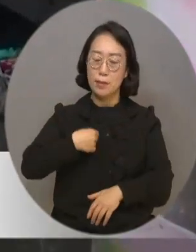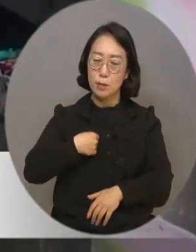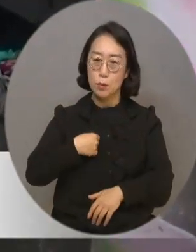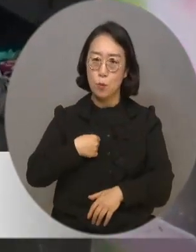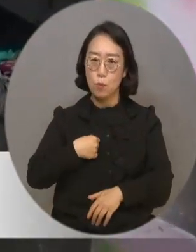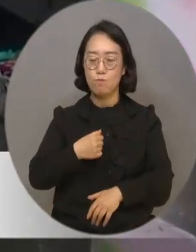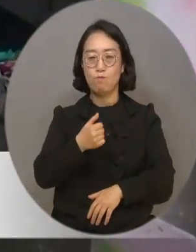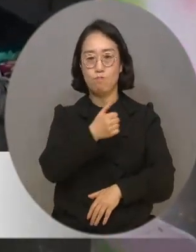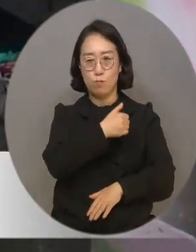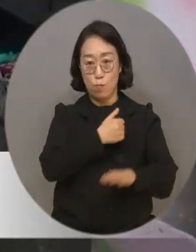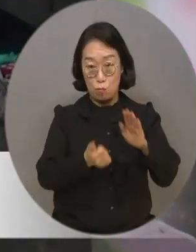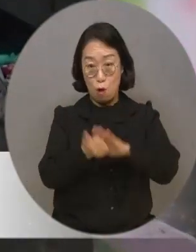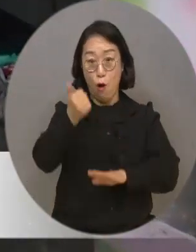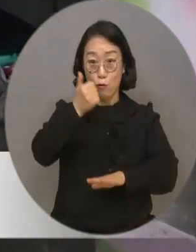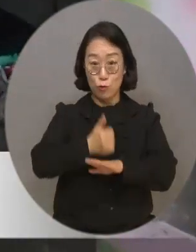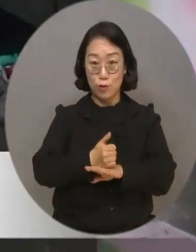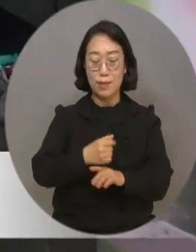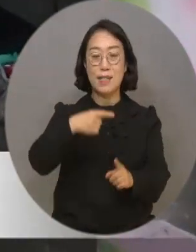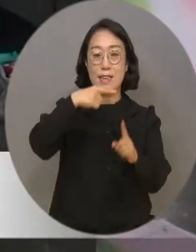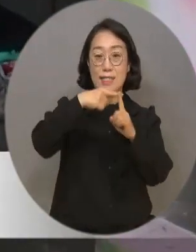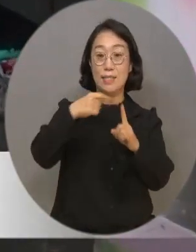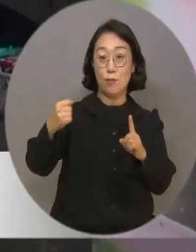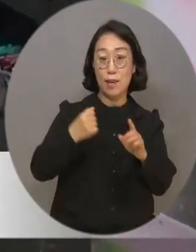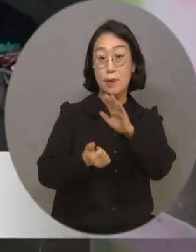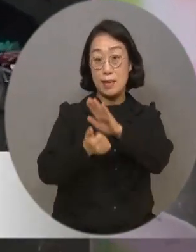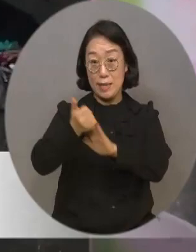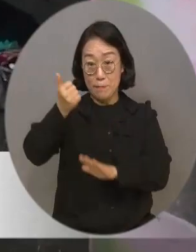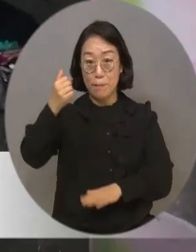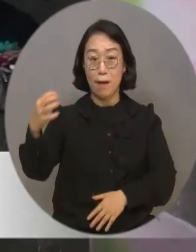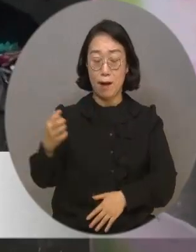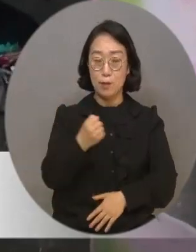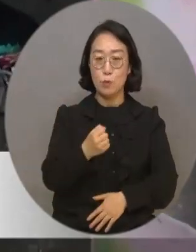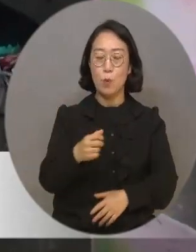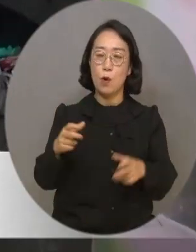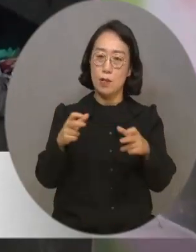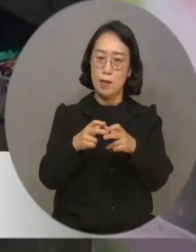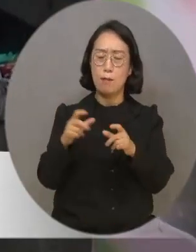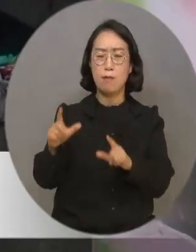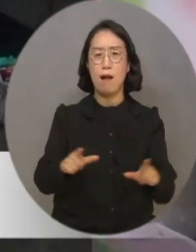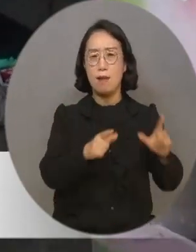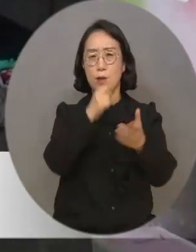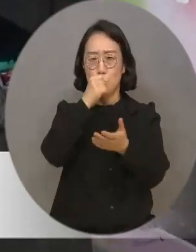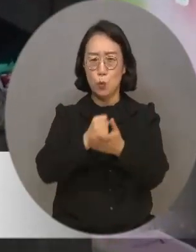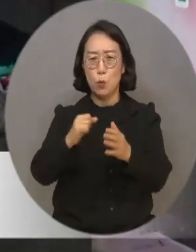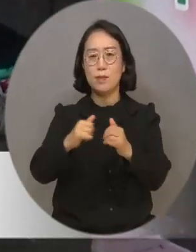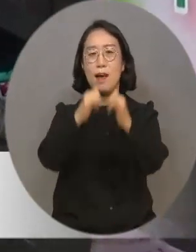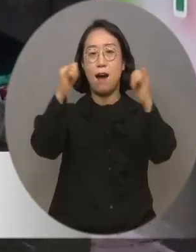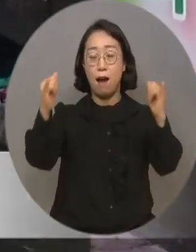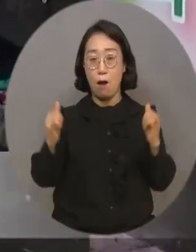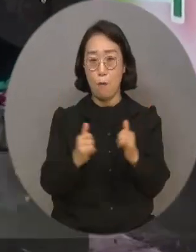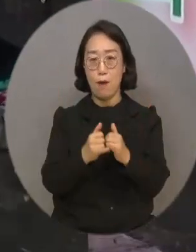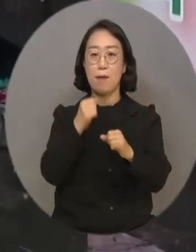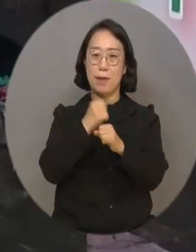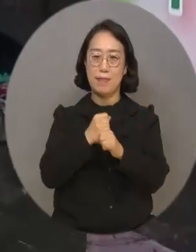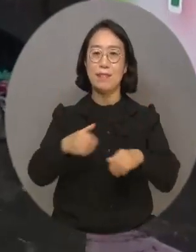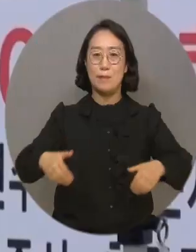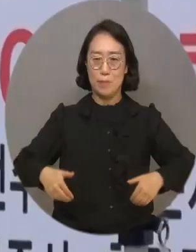쟁취하는 긍정의 힘과 희망이 넘쳐 장애인도 살기 좋은 사회를 건설해야